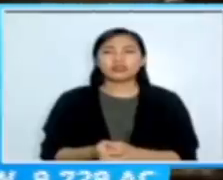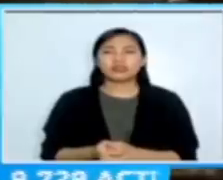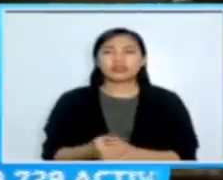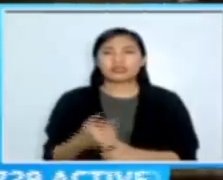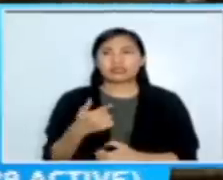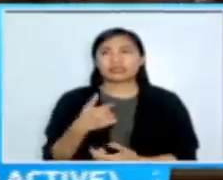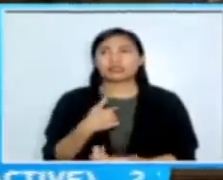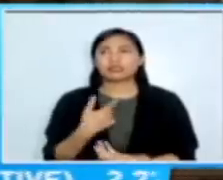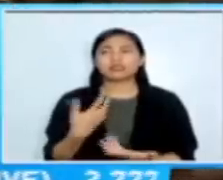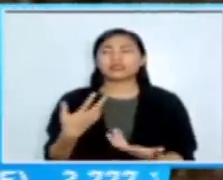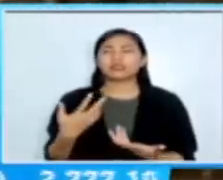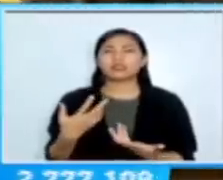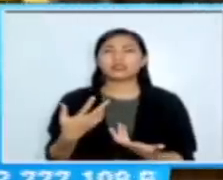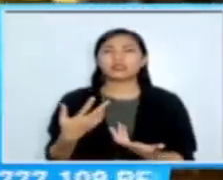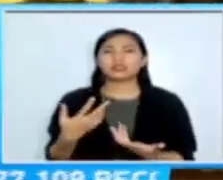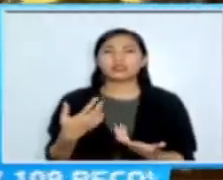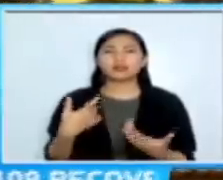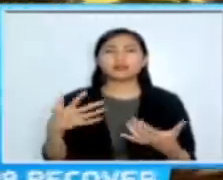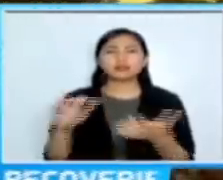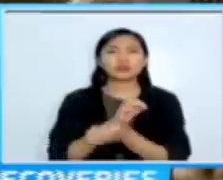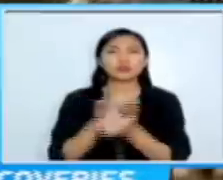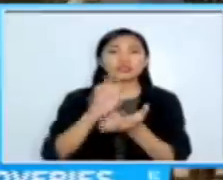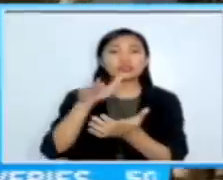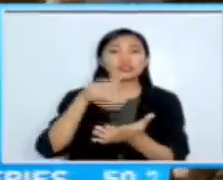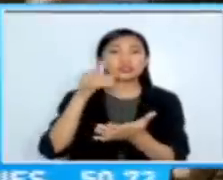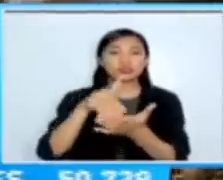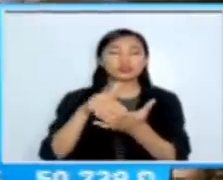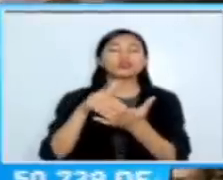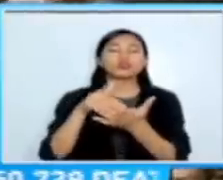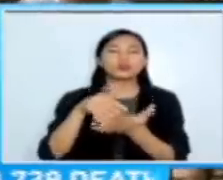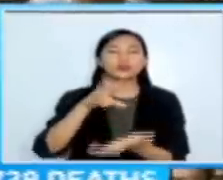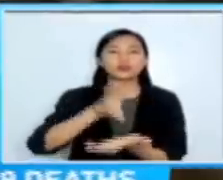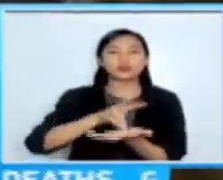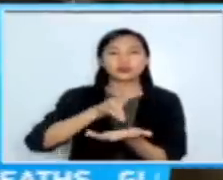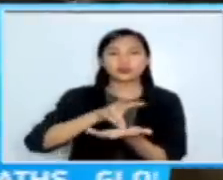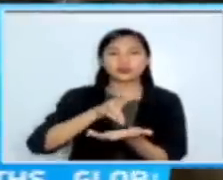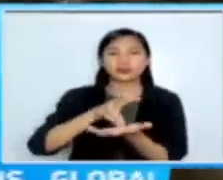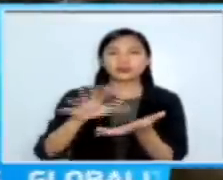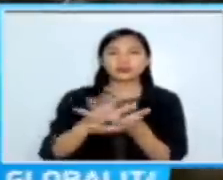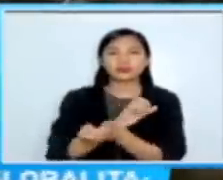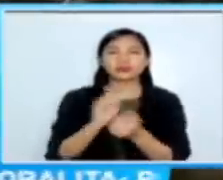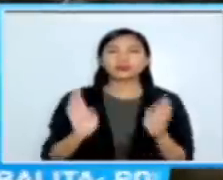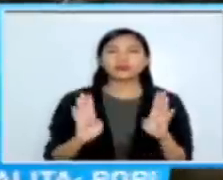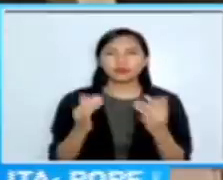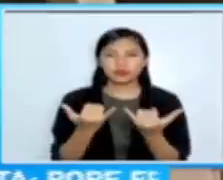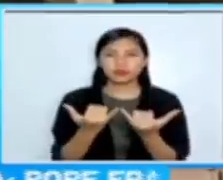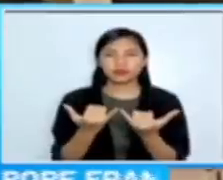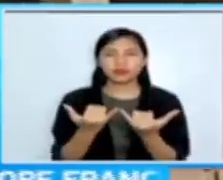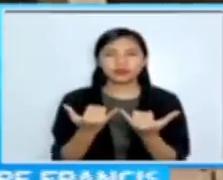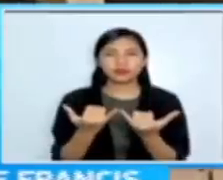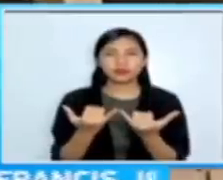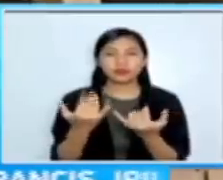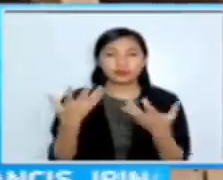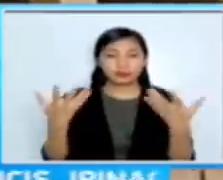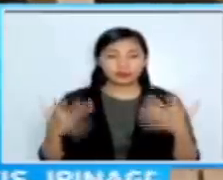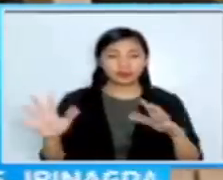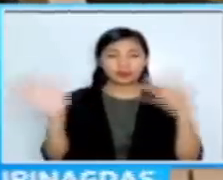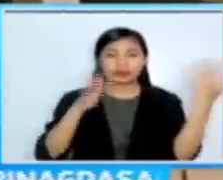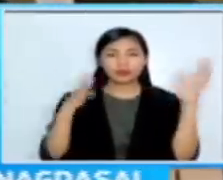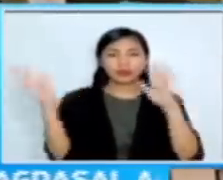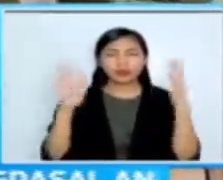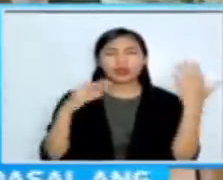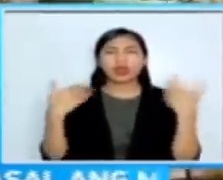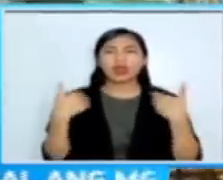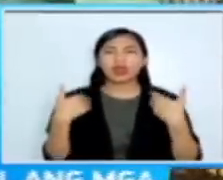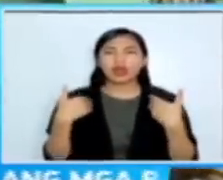Balot din ang pinsala ang sentro ng bayan. Kasama na rito ang napuruhang barangay ng Tapon. Matapos ang bagyo, may naitalang looting sa